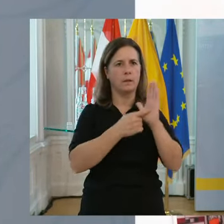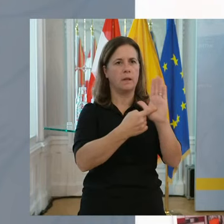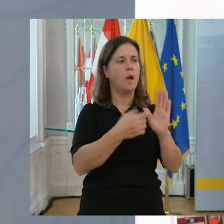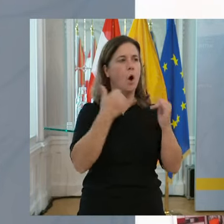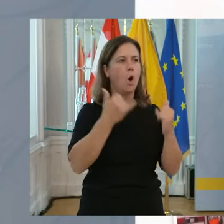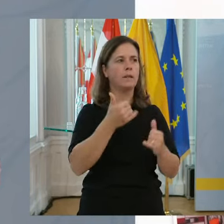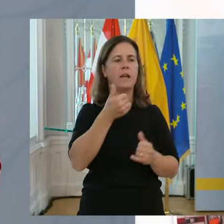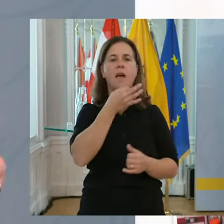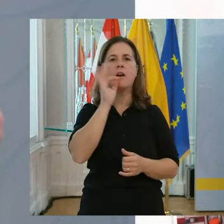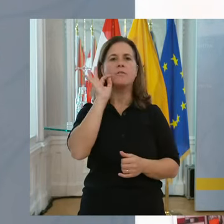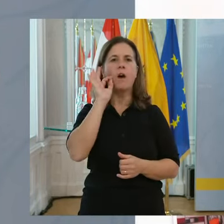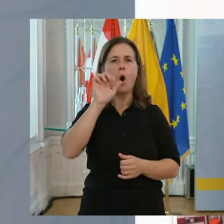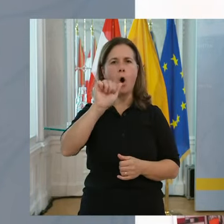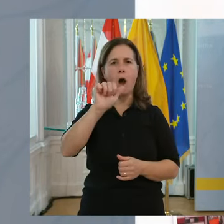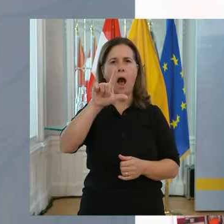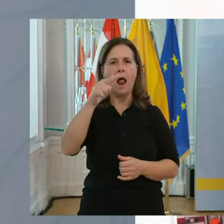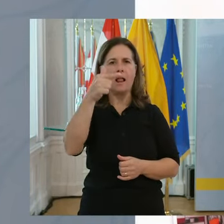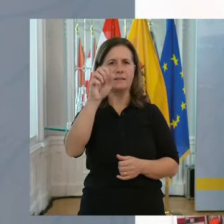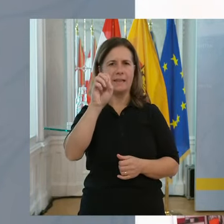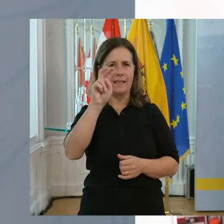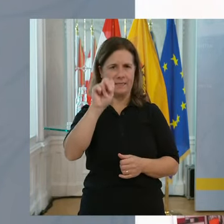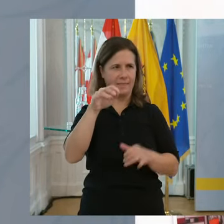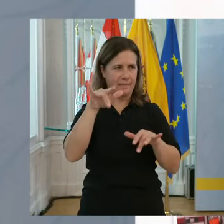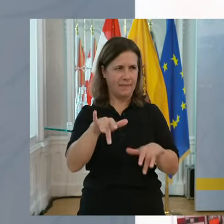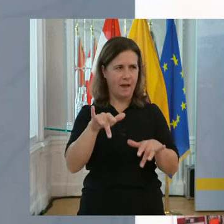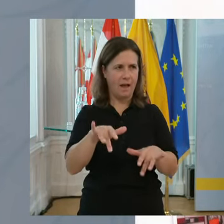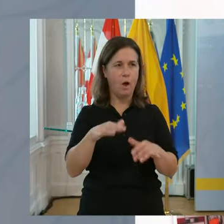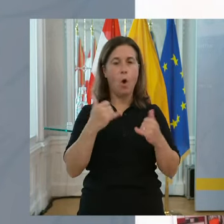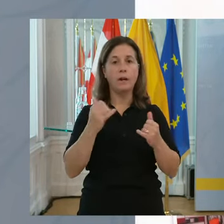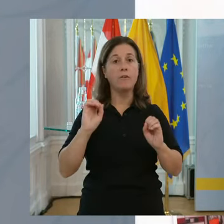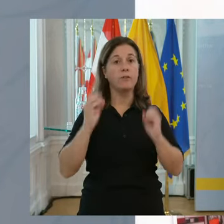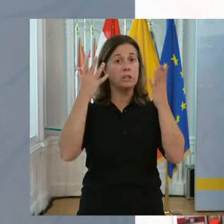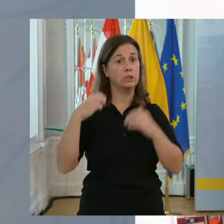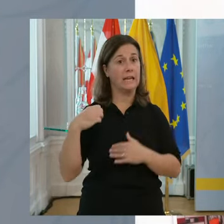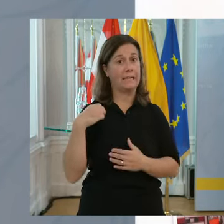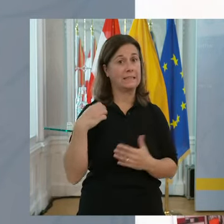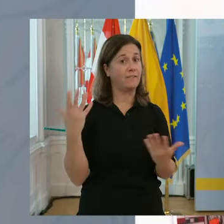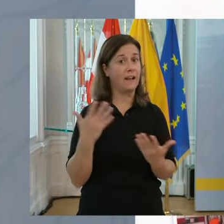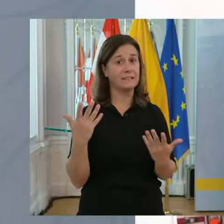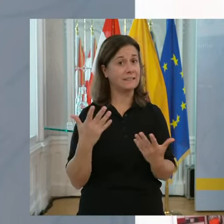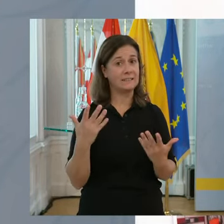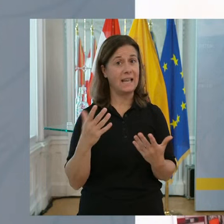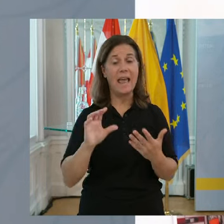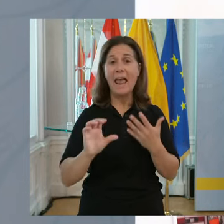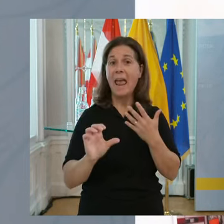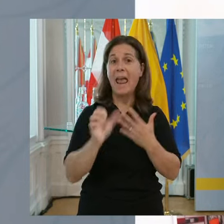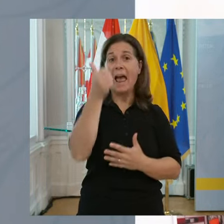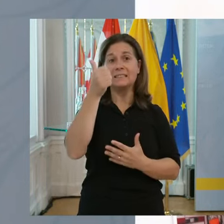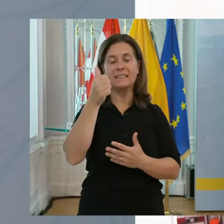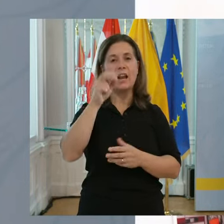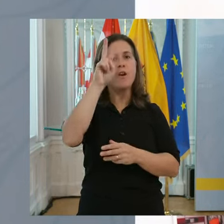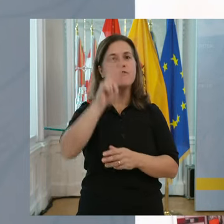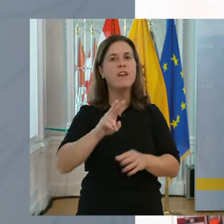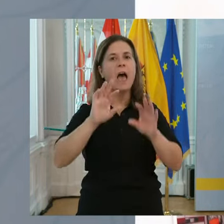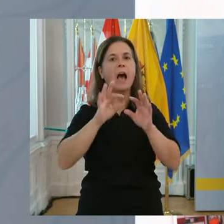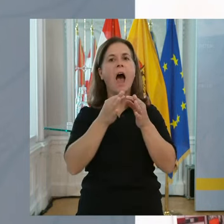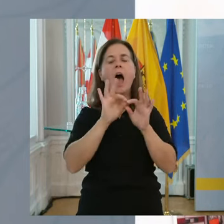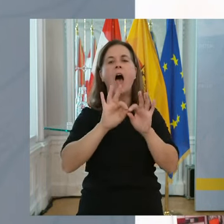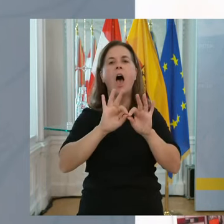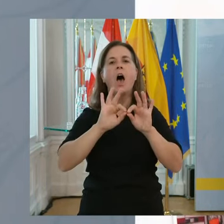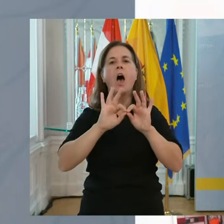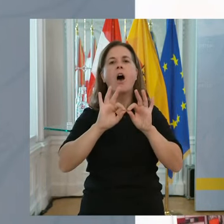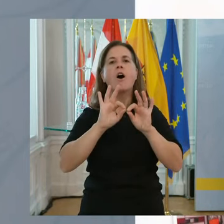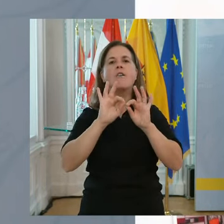unter uns und sie hat gerade ganz frisch gestern den ersten Villacher Frauenpreis